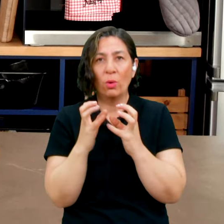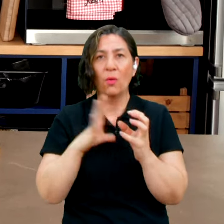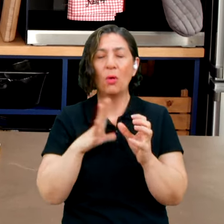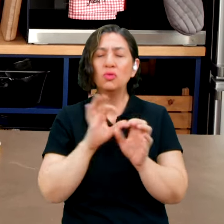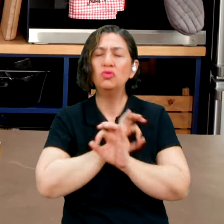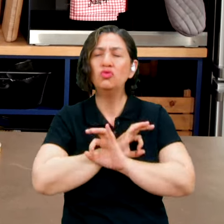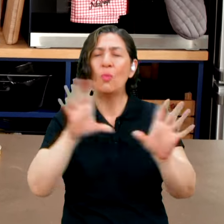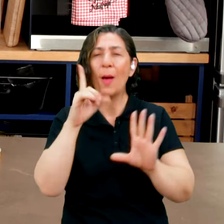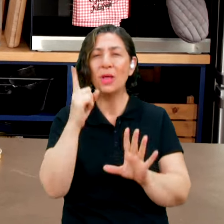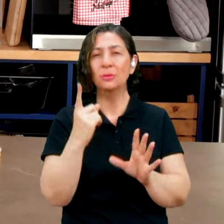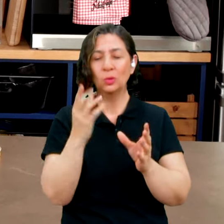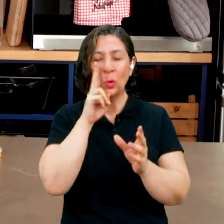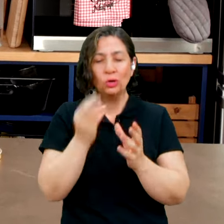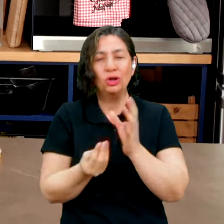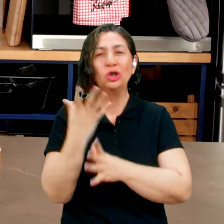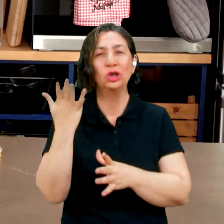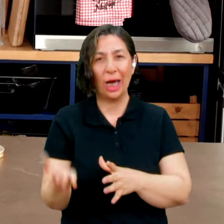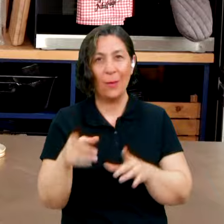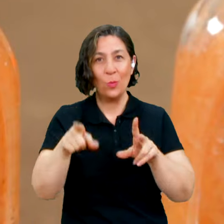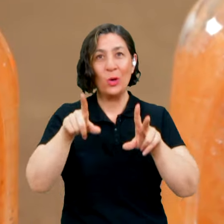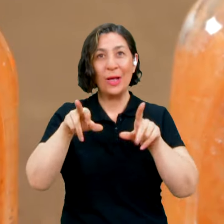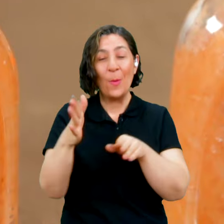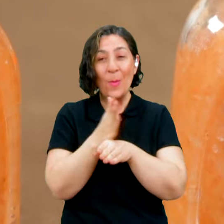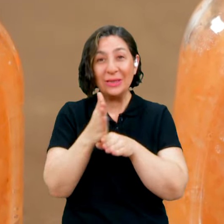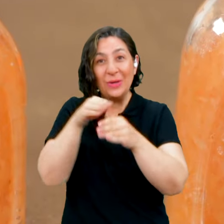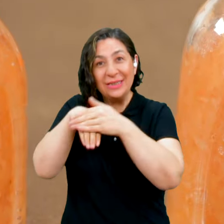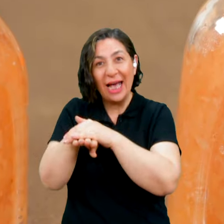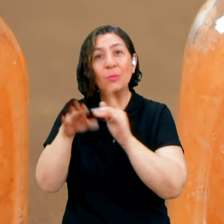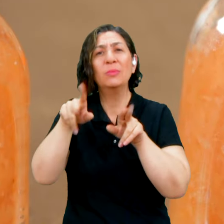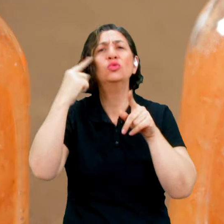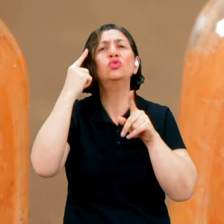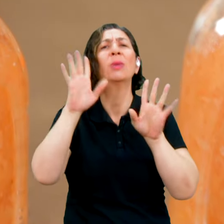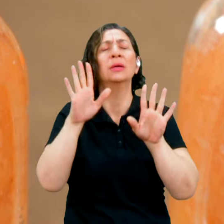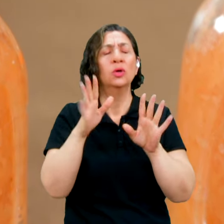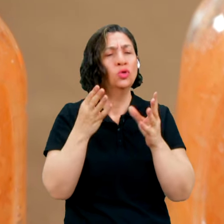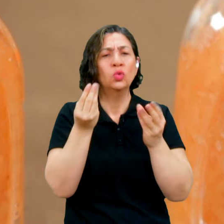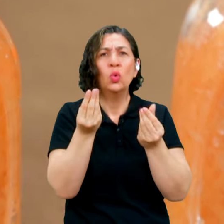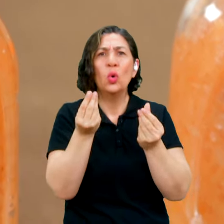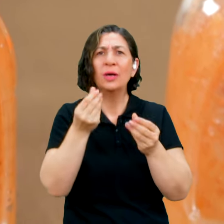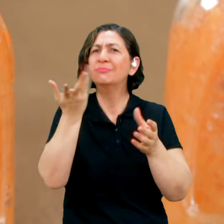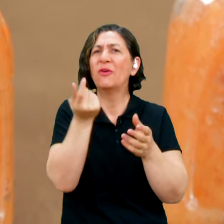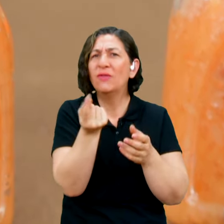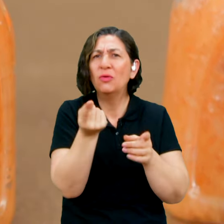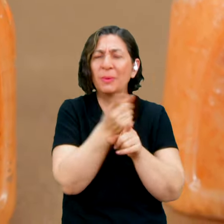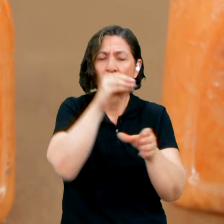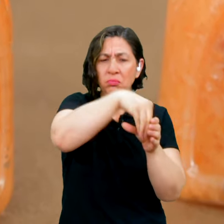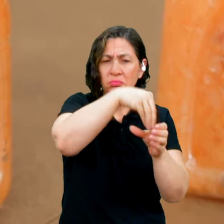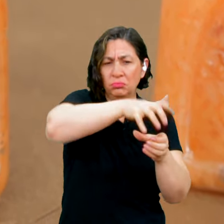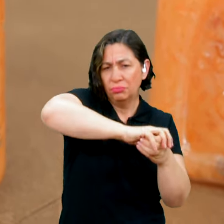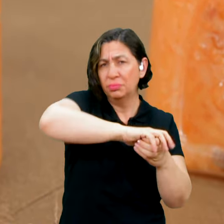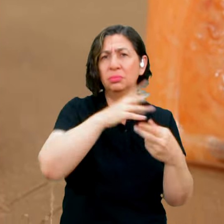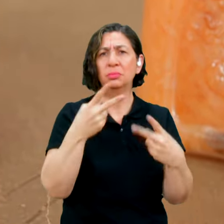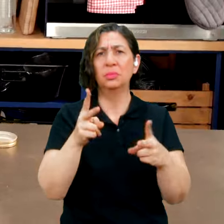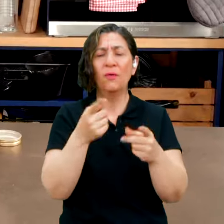içeride vakumlanacak. 10 numara 5 yıldız bir sonuç olacak. Sadece bu tip malzemeleri saklamak için düşünmeyin bunu. Böyle güzel kuru gıdaları vesairede